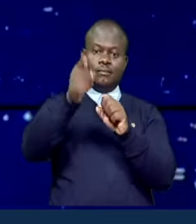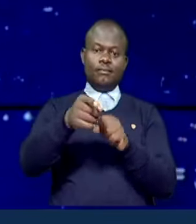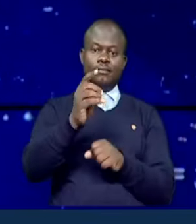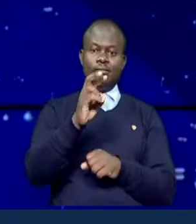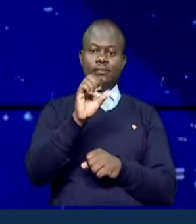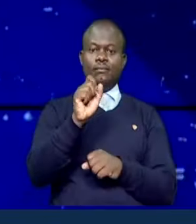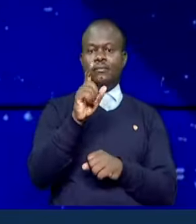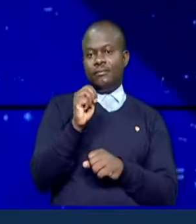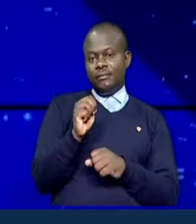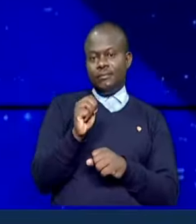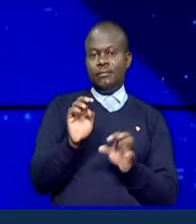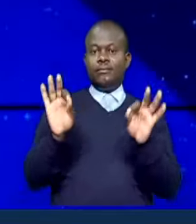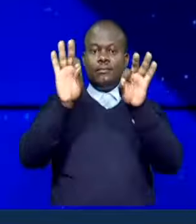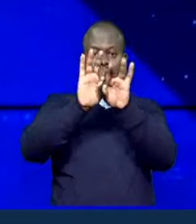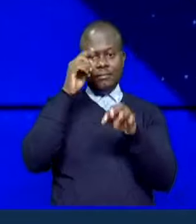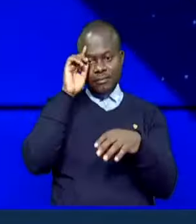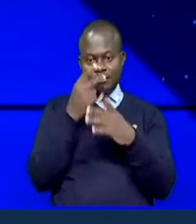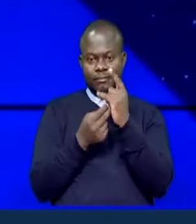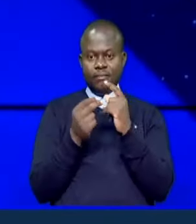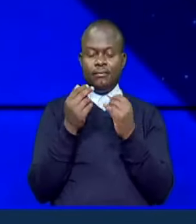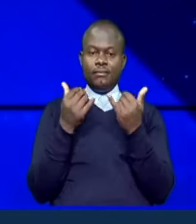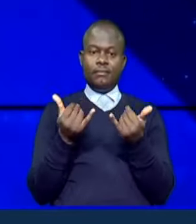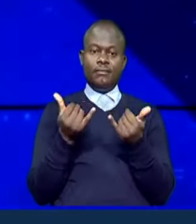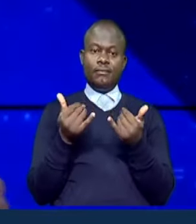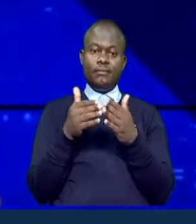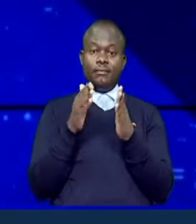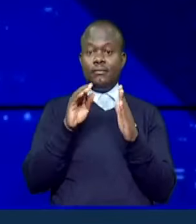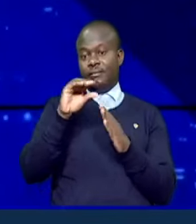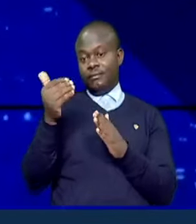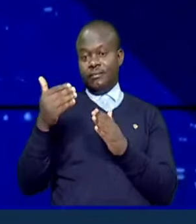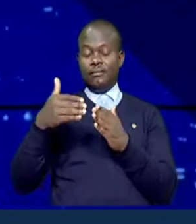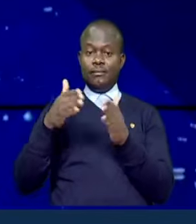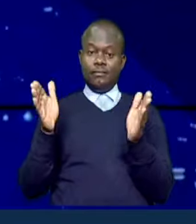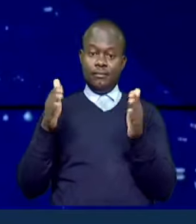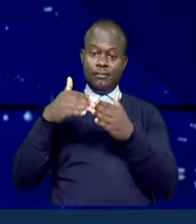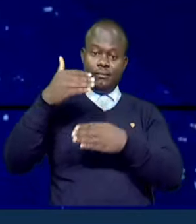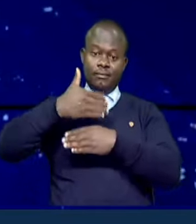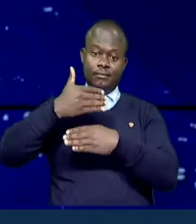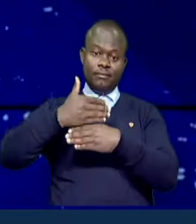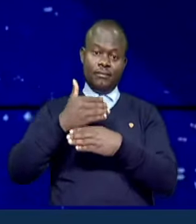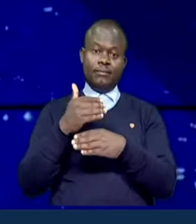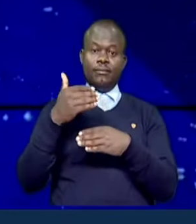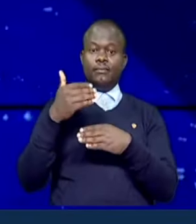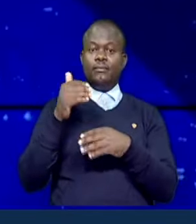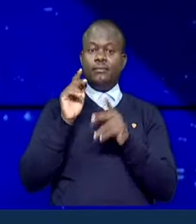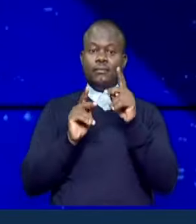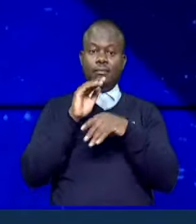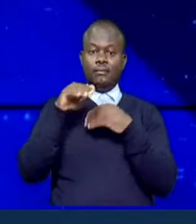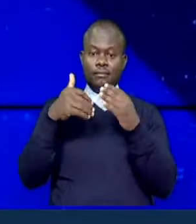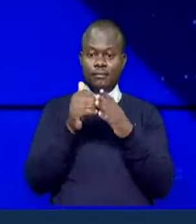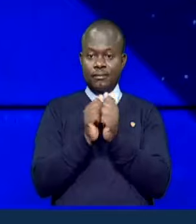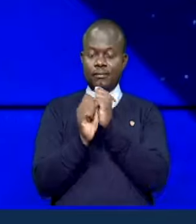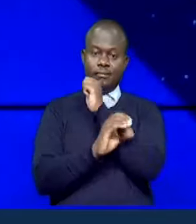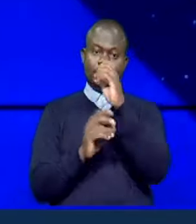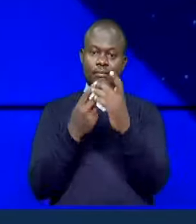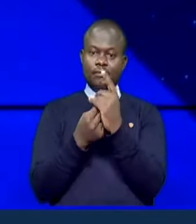Nakahe kamaro ku mpande zombi? Akamaro rero ko kuba bafungura undi mupaka ni ukuvuga ngo abaturage b'ibi